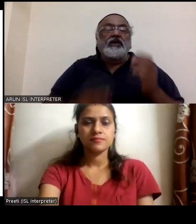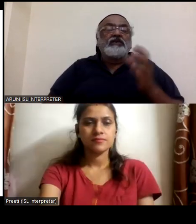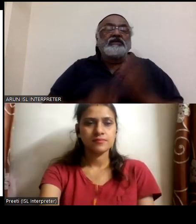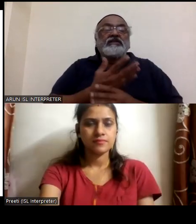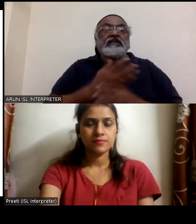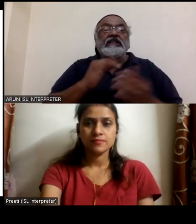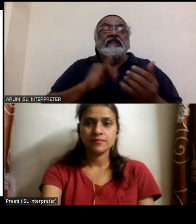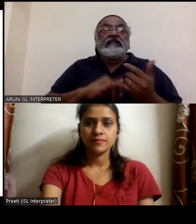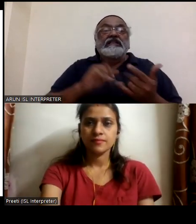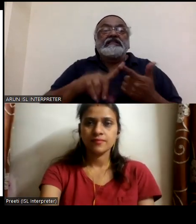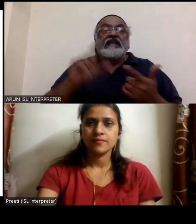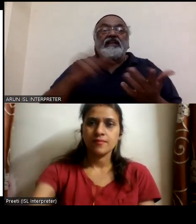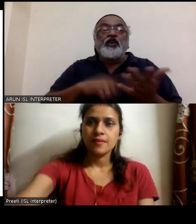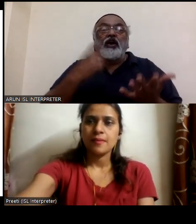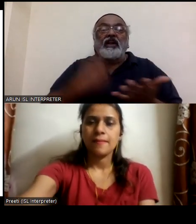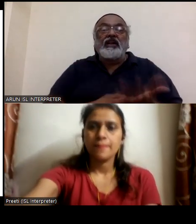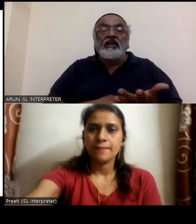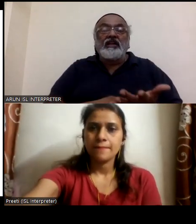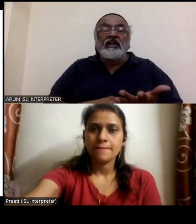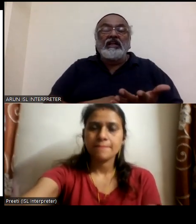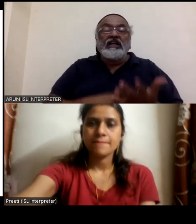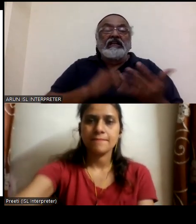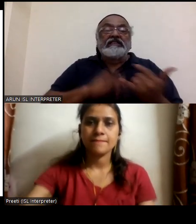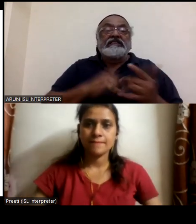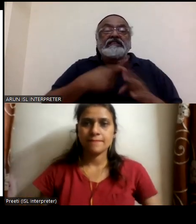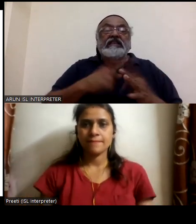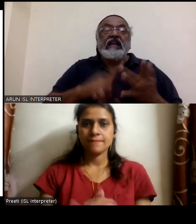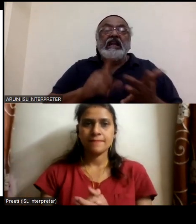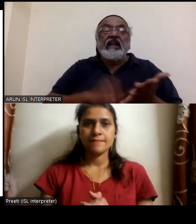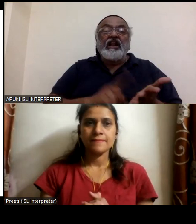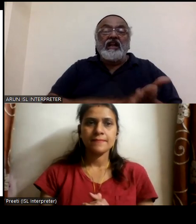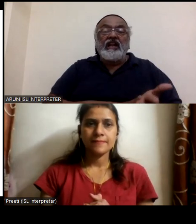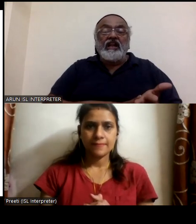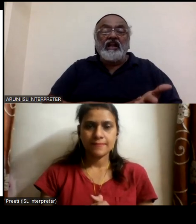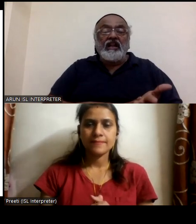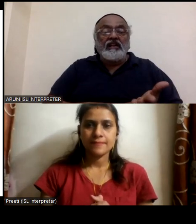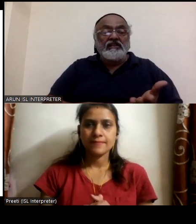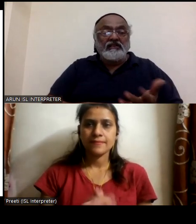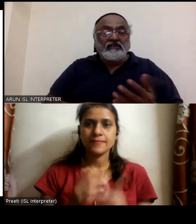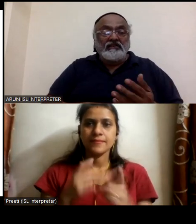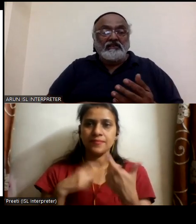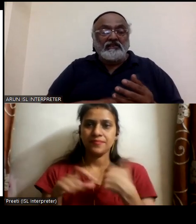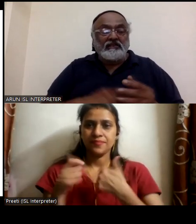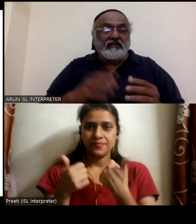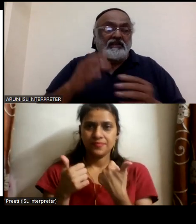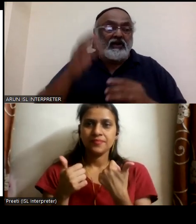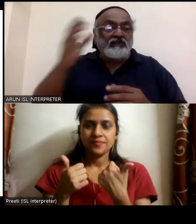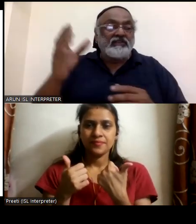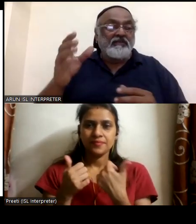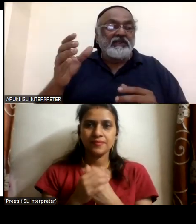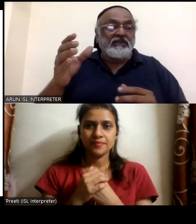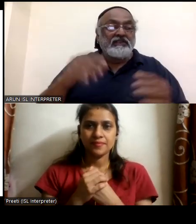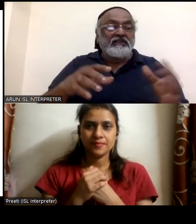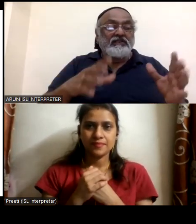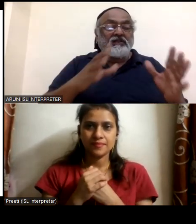काउंसिल विच वर्क्स विथ एनसीवीटी, नेशनल सेंटर फॉर वोकेशनल ट्रेनिंग. ठीक है,